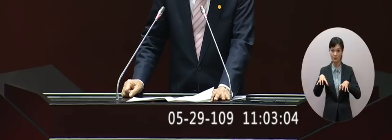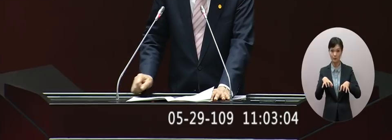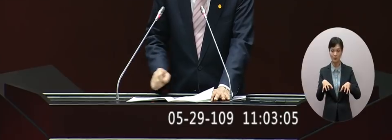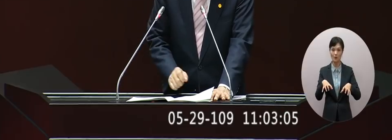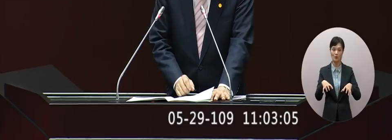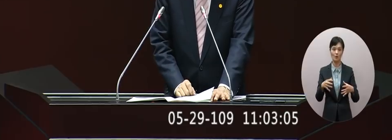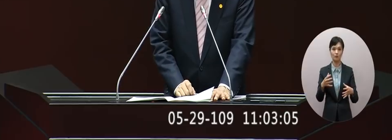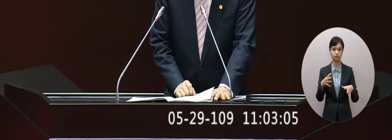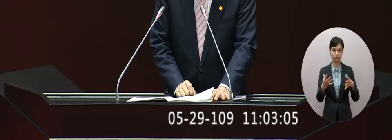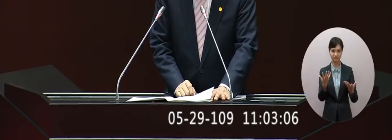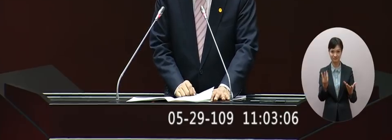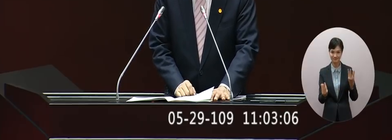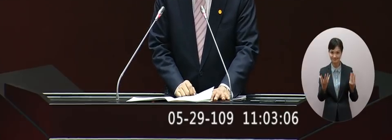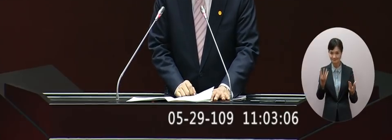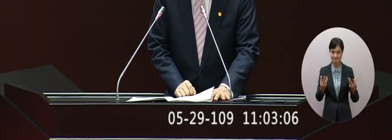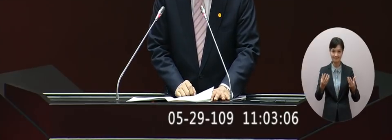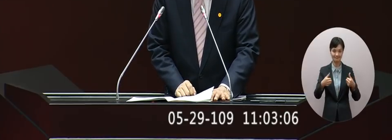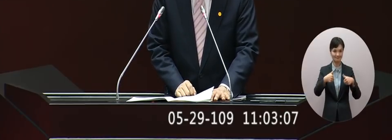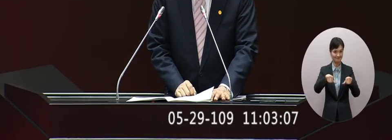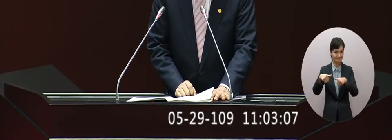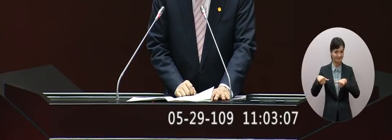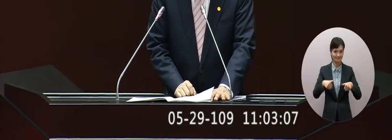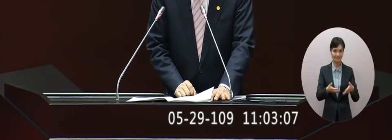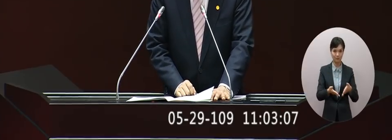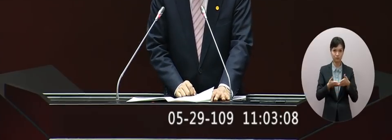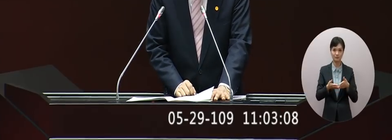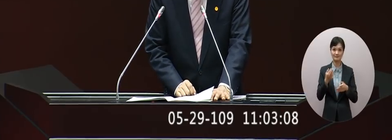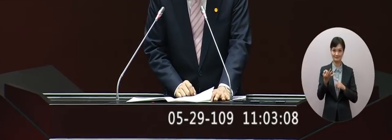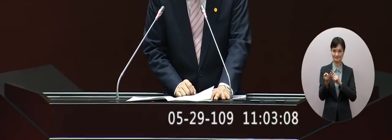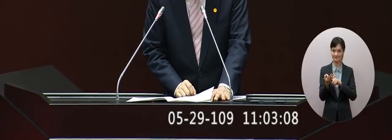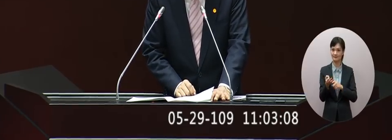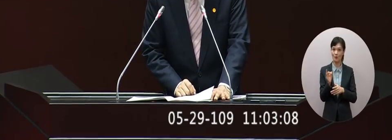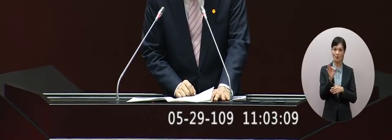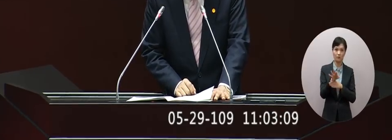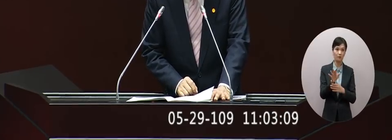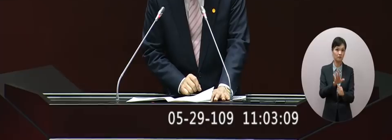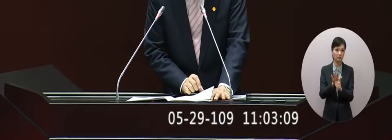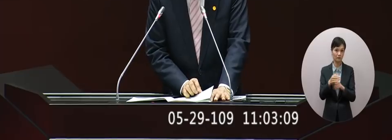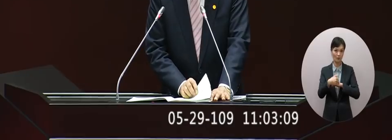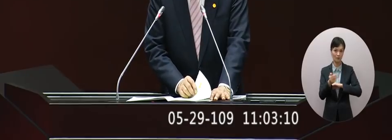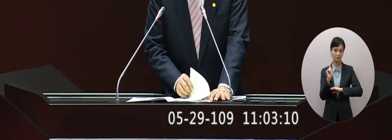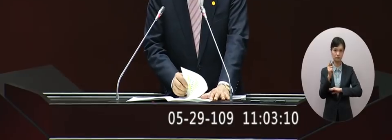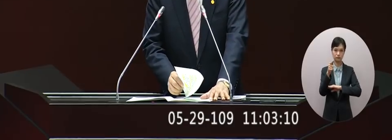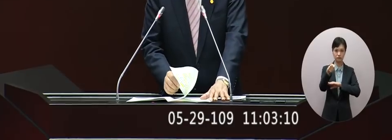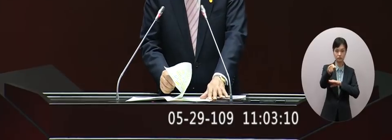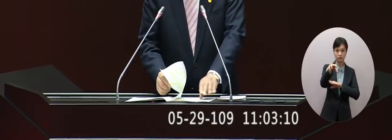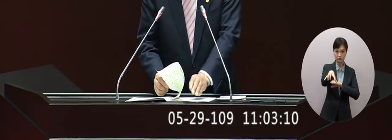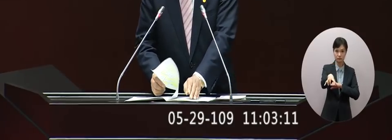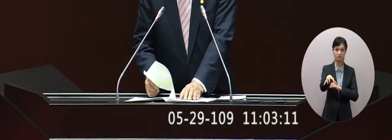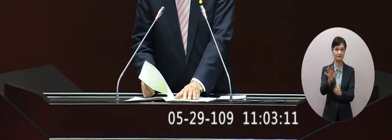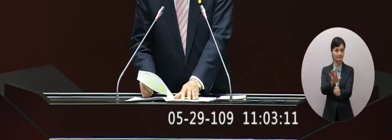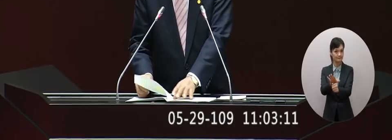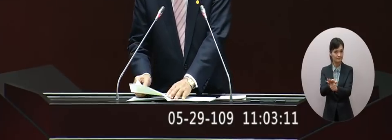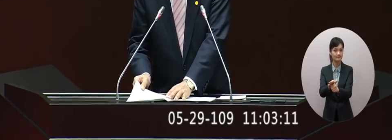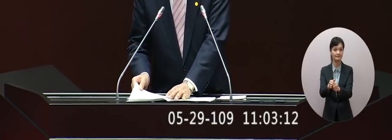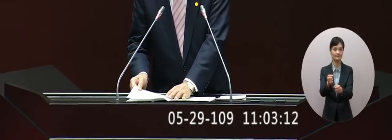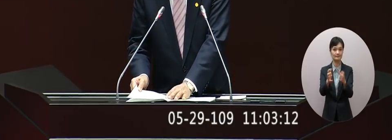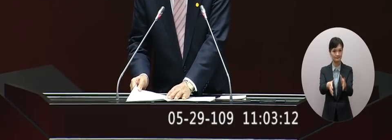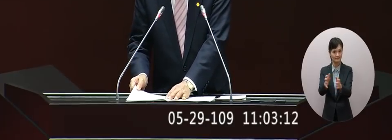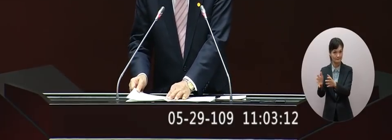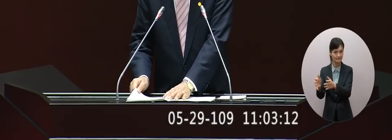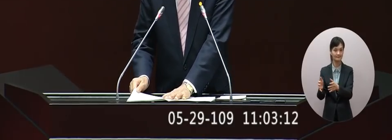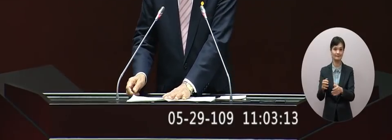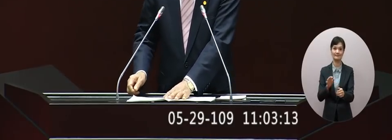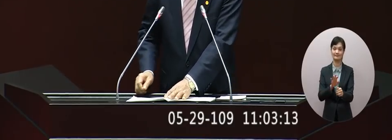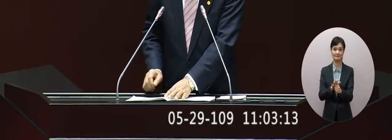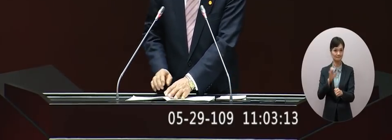展，挹注更多的资源在偏乡地区，更促进地方创